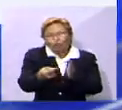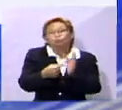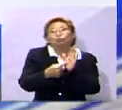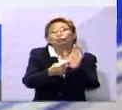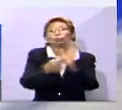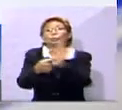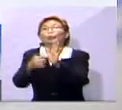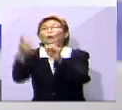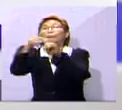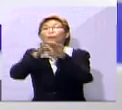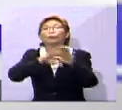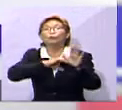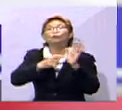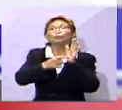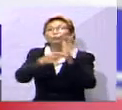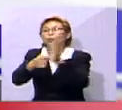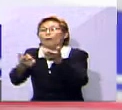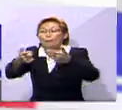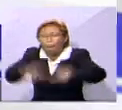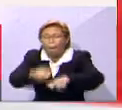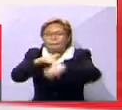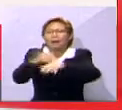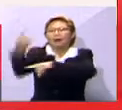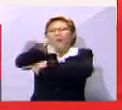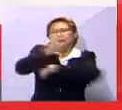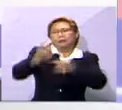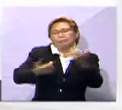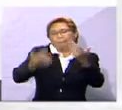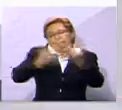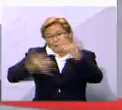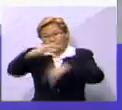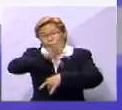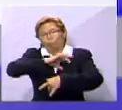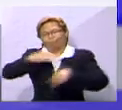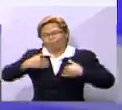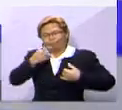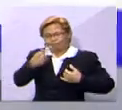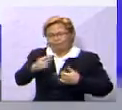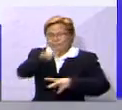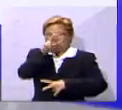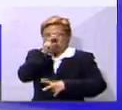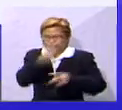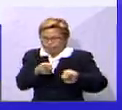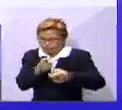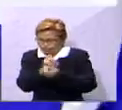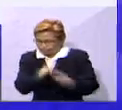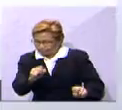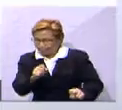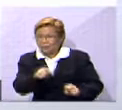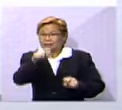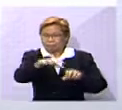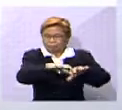menunjukkan kepada polis mengenai keadaan yang berlaku pada hari kejadian. Polis turut memperketatkan kawalan keselamatan di